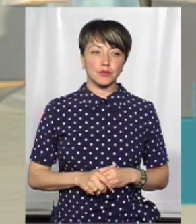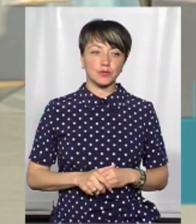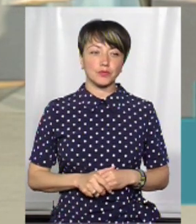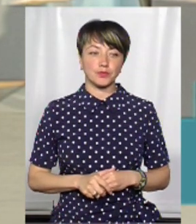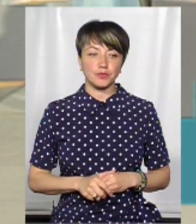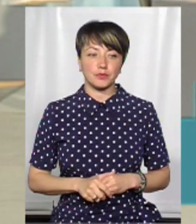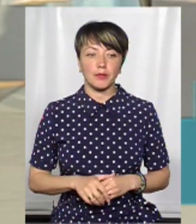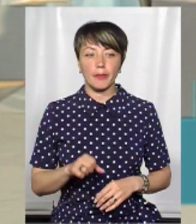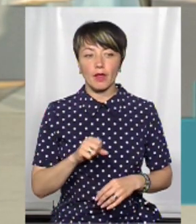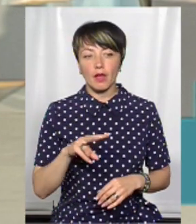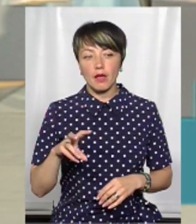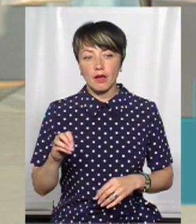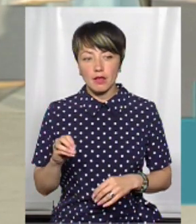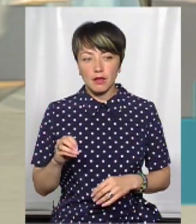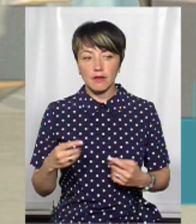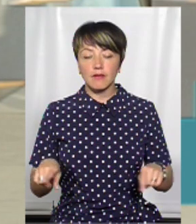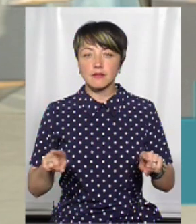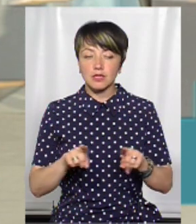характеру. Але все ж таки